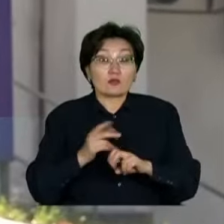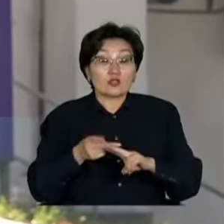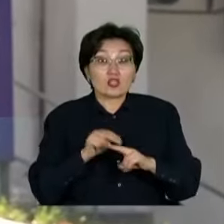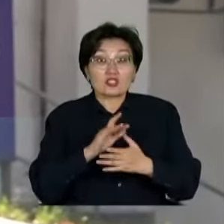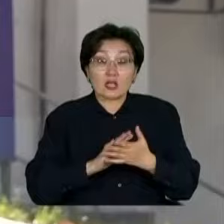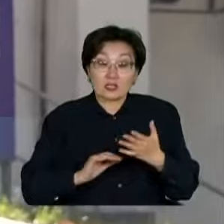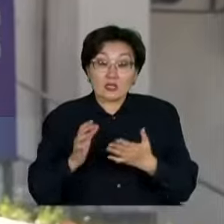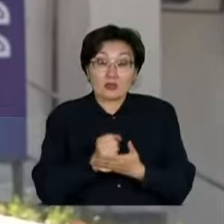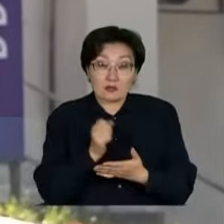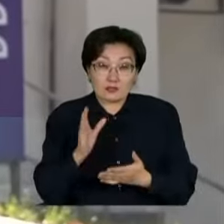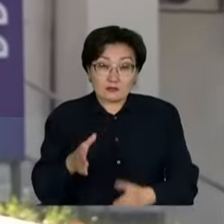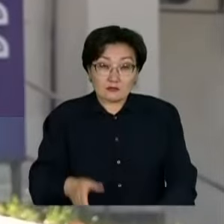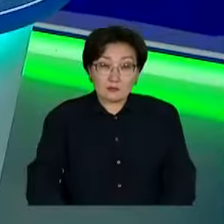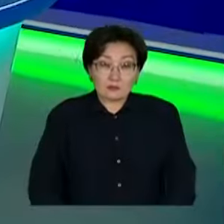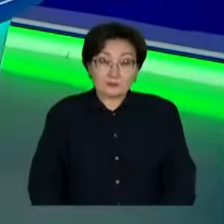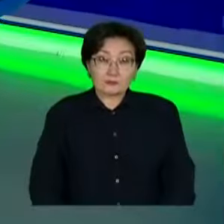жалғасын табады әлі.